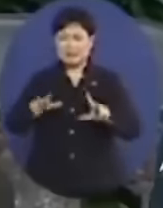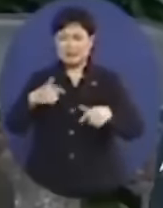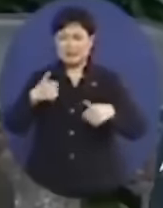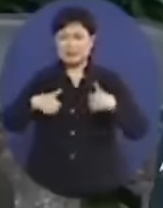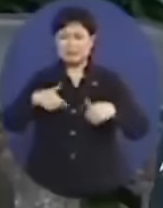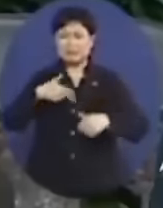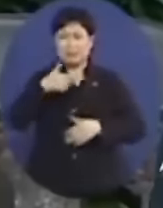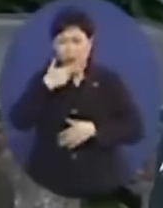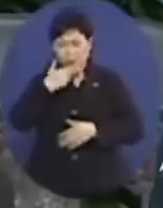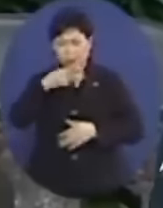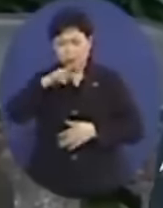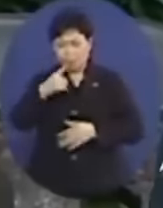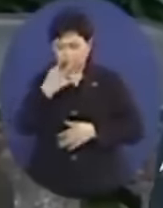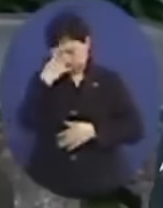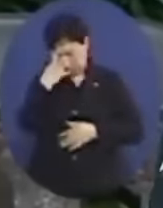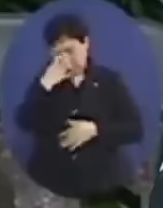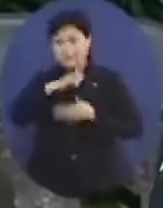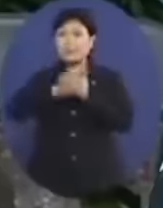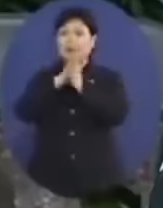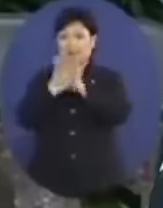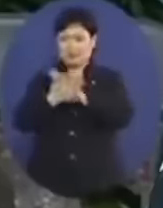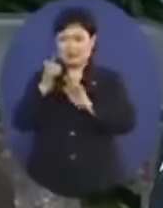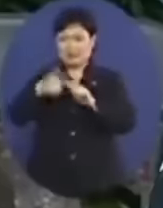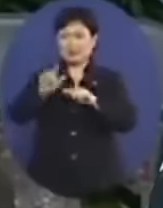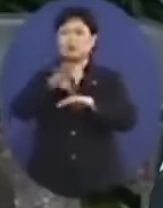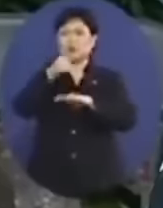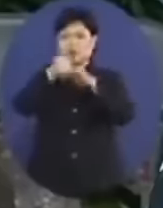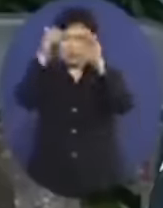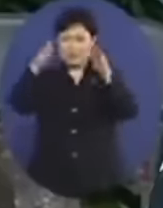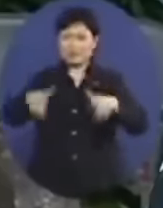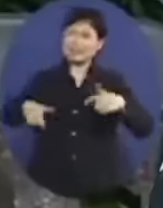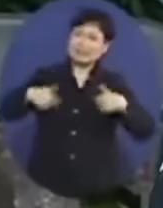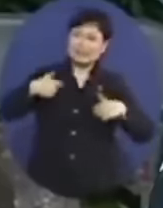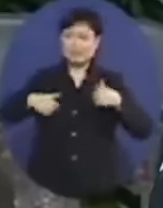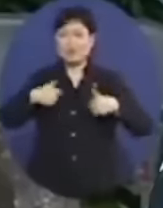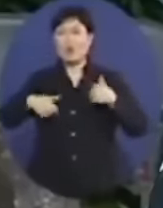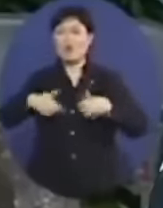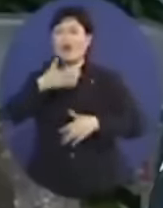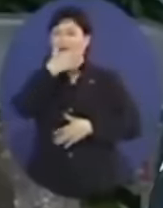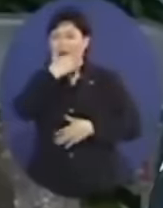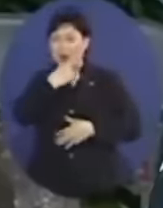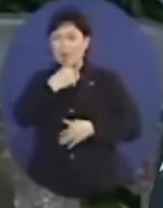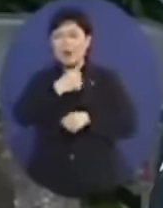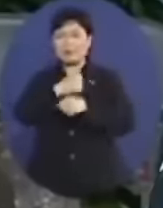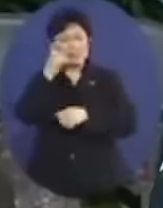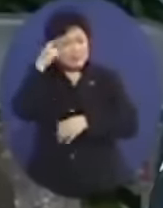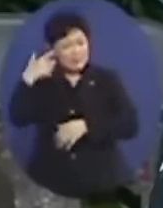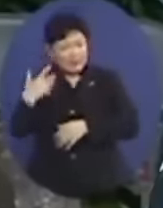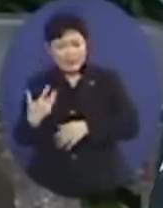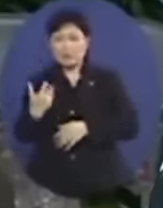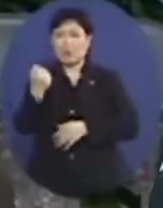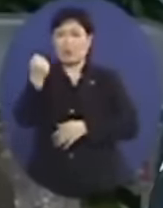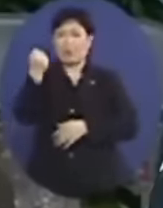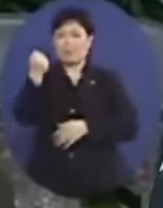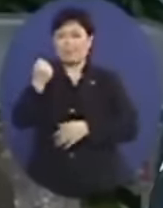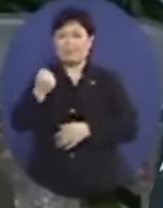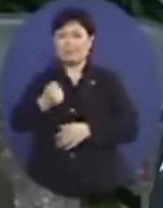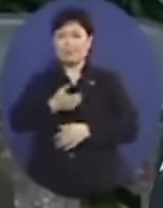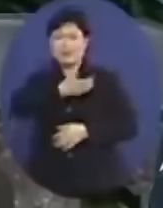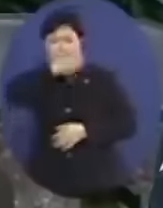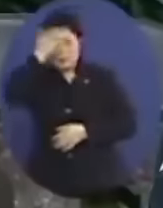안 행복해도 예수 그리스도로 말미 기쁘고 행복하다고 생각하고